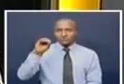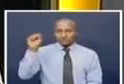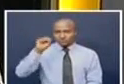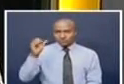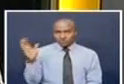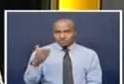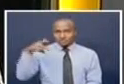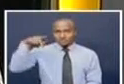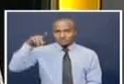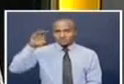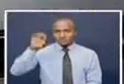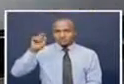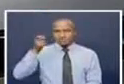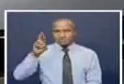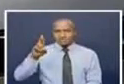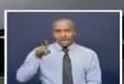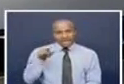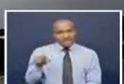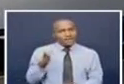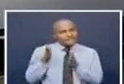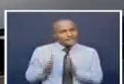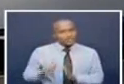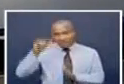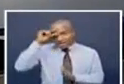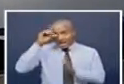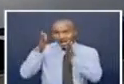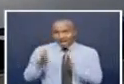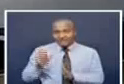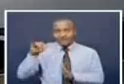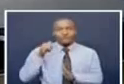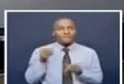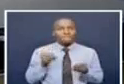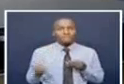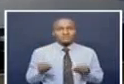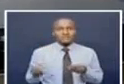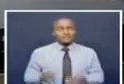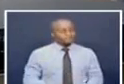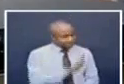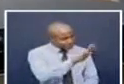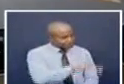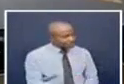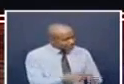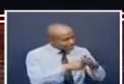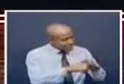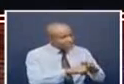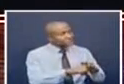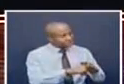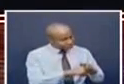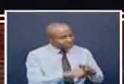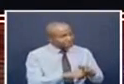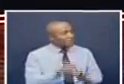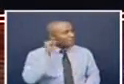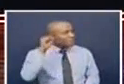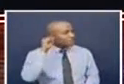Mheshimiwa Gavana kwa kuweza kufika, tunakushukuru. Asante. Moja kwa moja tu labda tuanze na siasa za Busia. Ni siasa ambazo bila shaka katika siku